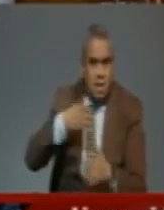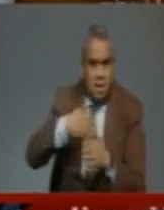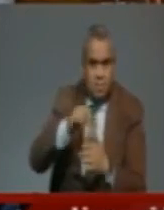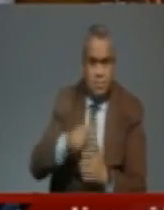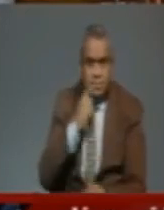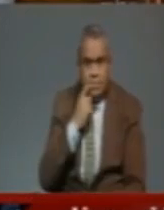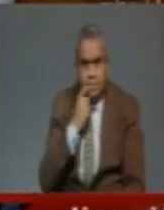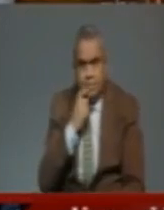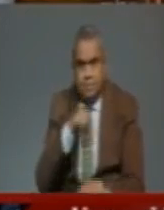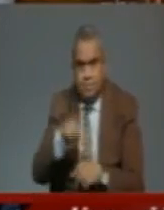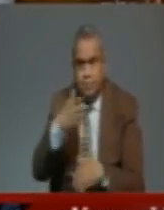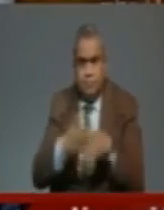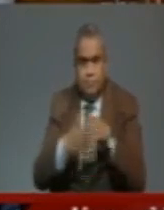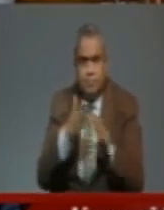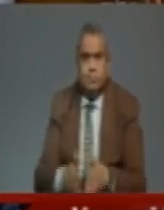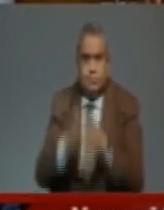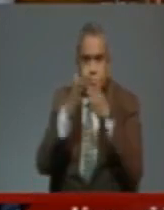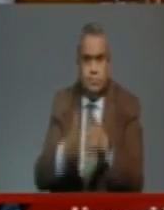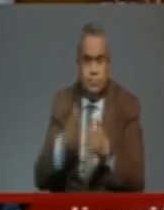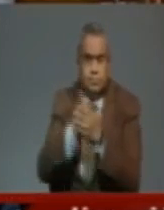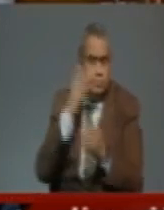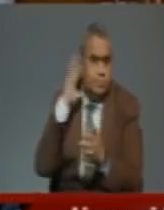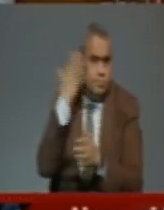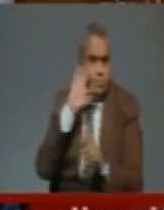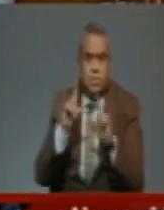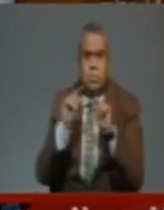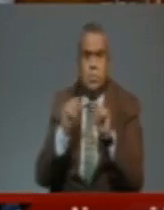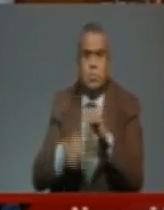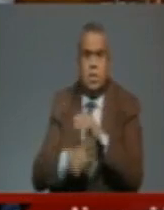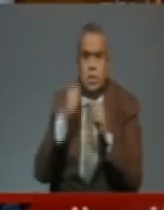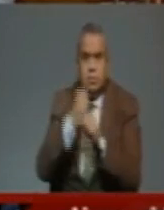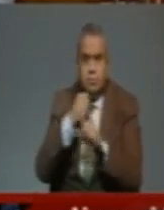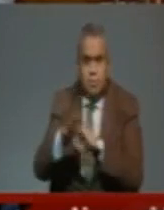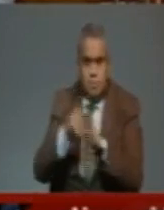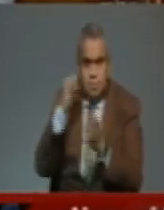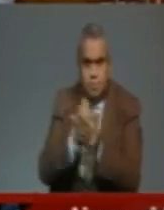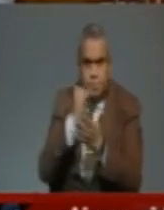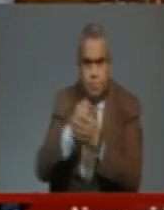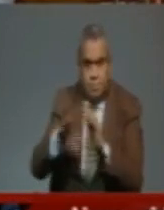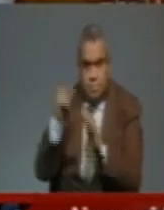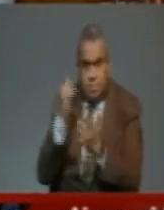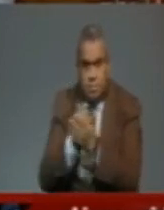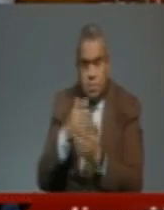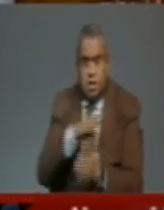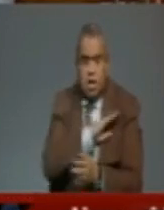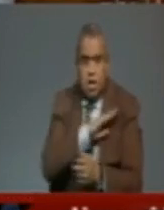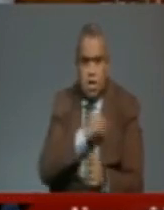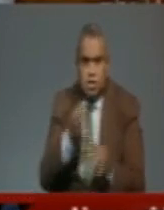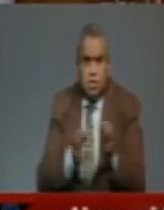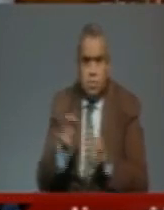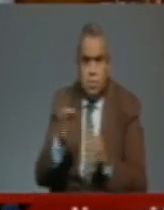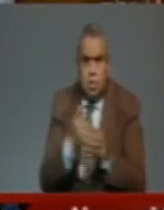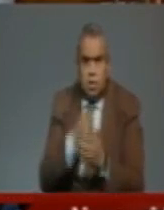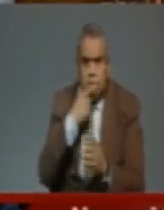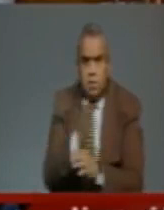دي المباني يا فندم اللي موجوده، مباني على اعلى مستوى نفذتها الهيئه الهندسيه واداره المهندسين بالتحديد. دي البوابه الشرقيه، وده مبنى